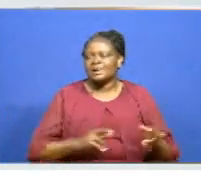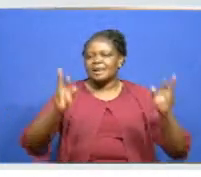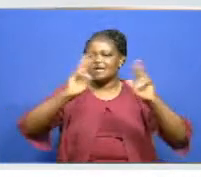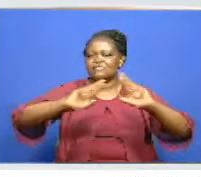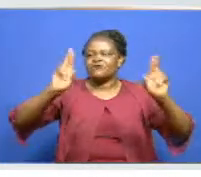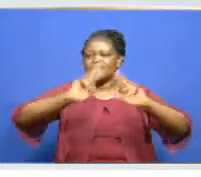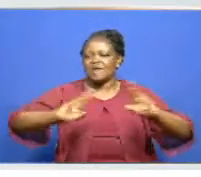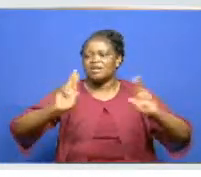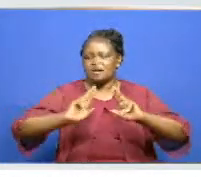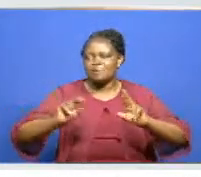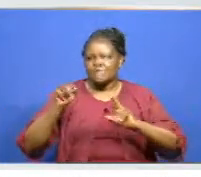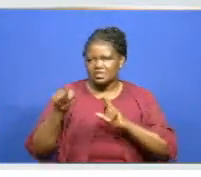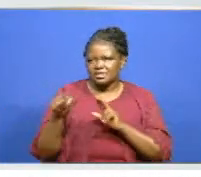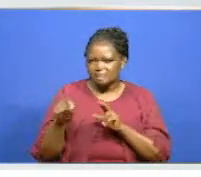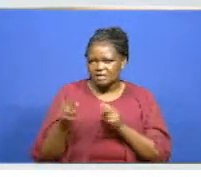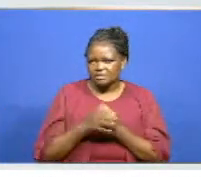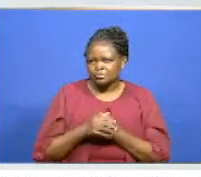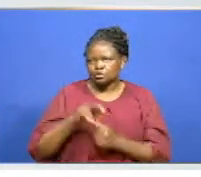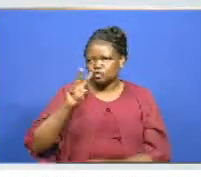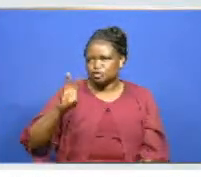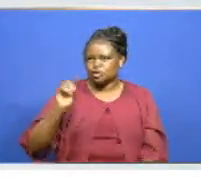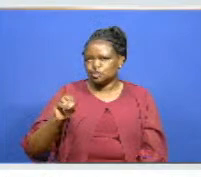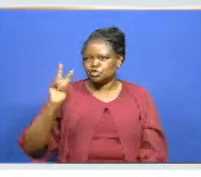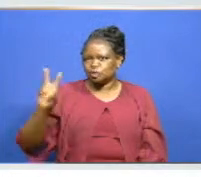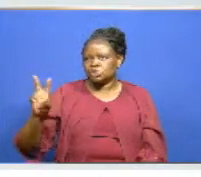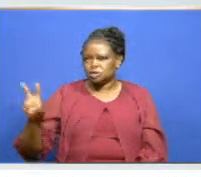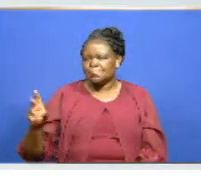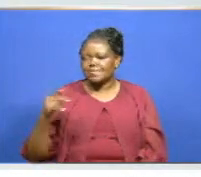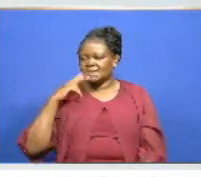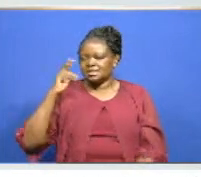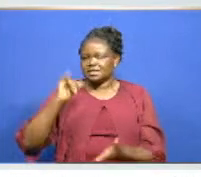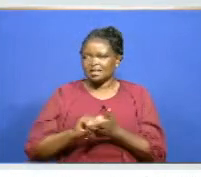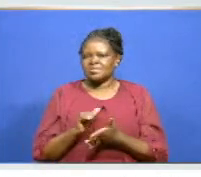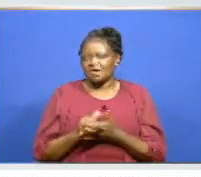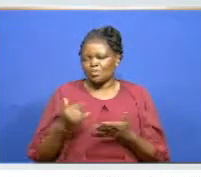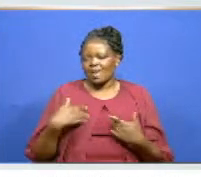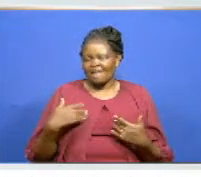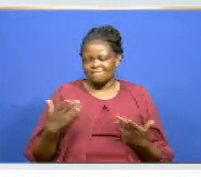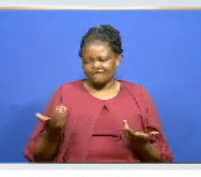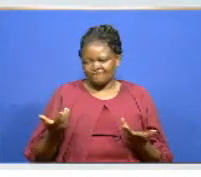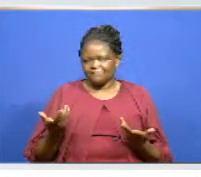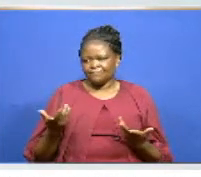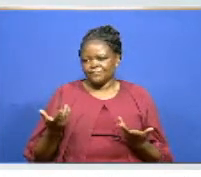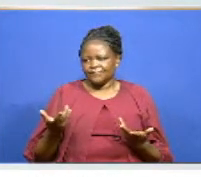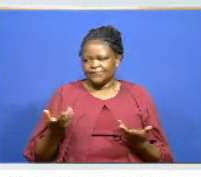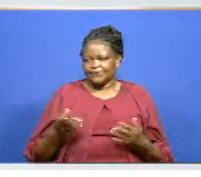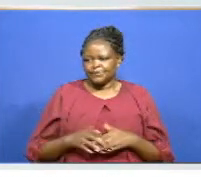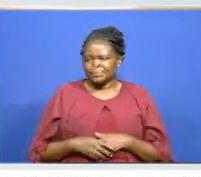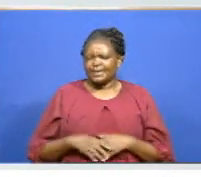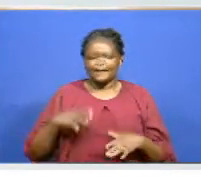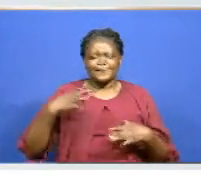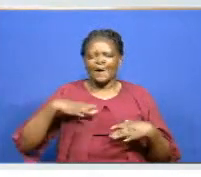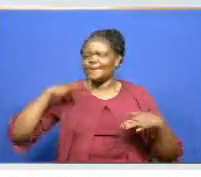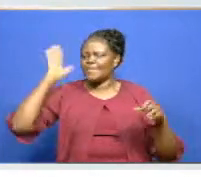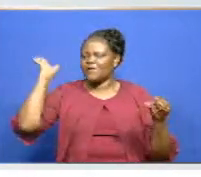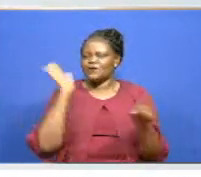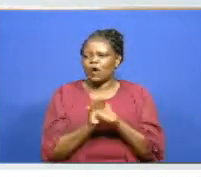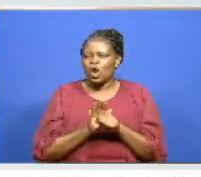kuhusu mchakato huu wa 2022, inaonekana ya kwamba kutakuwa na watu wengi